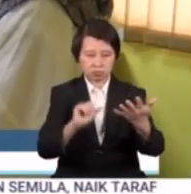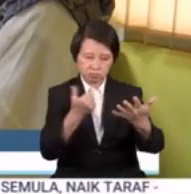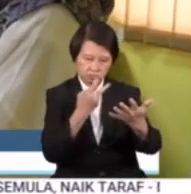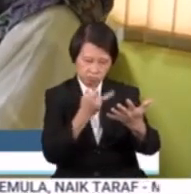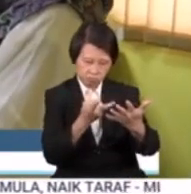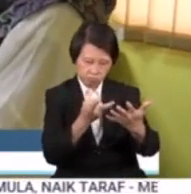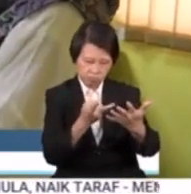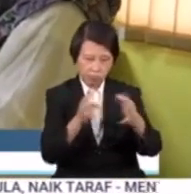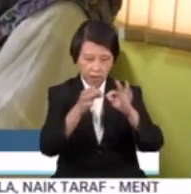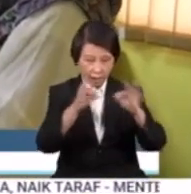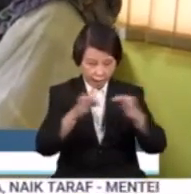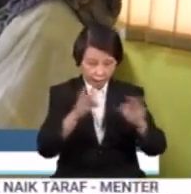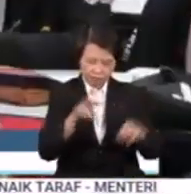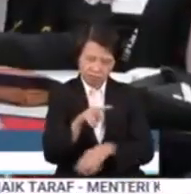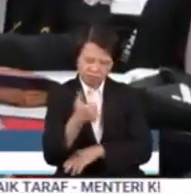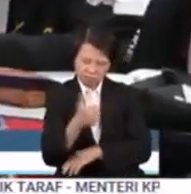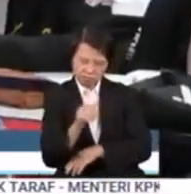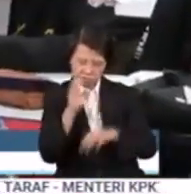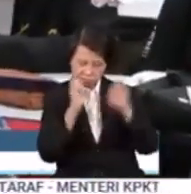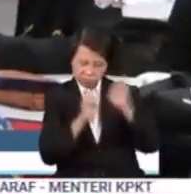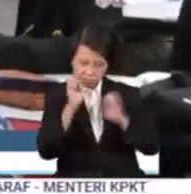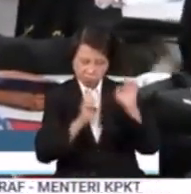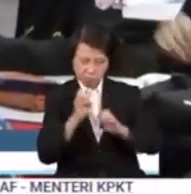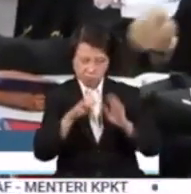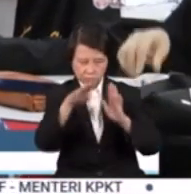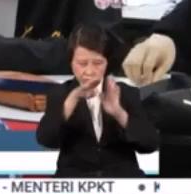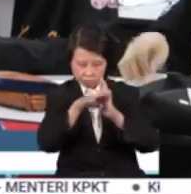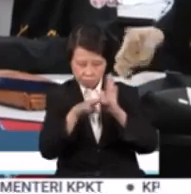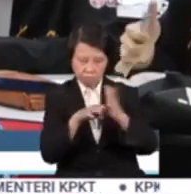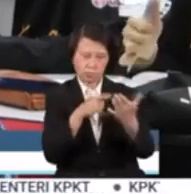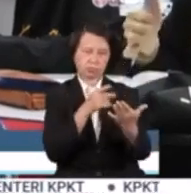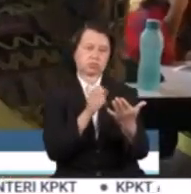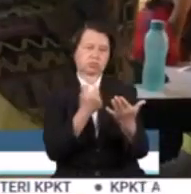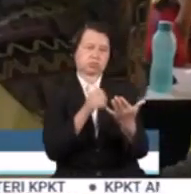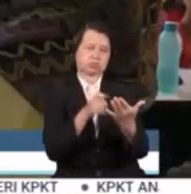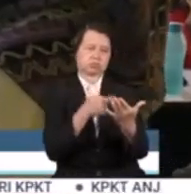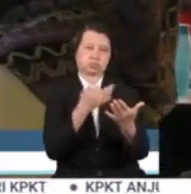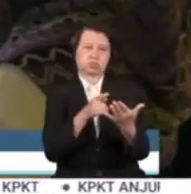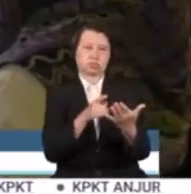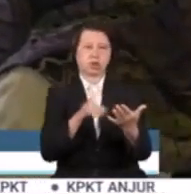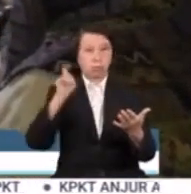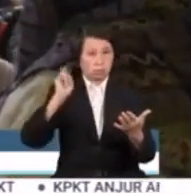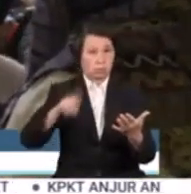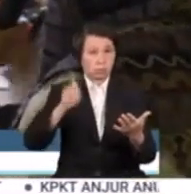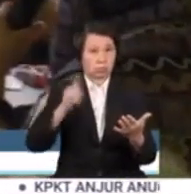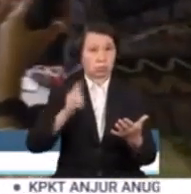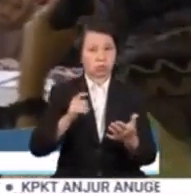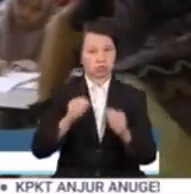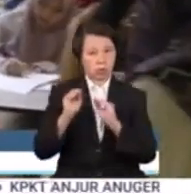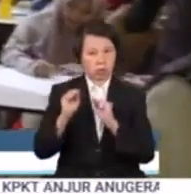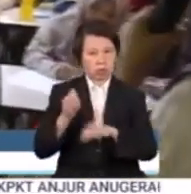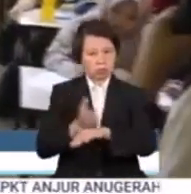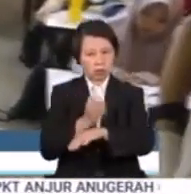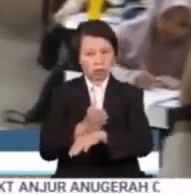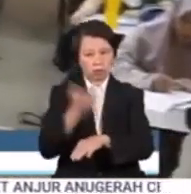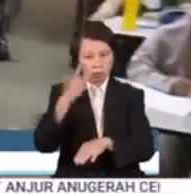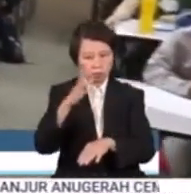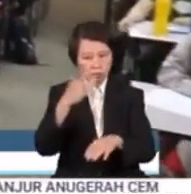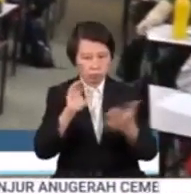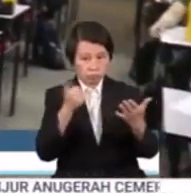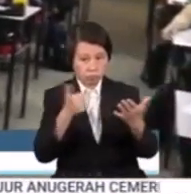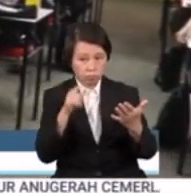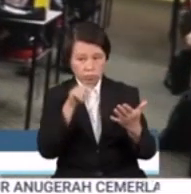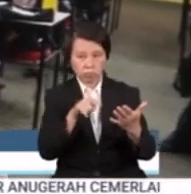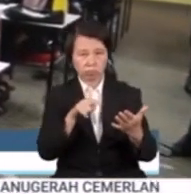menilai, evaluate konten media itu sendiri, saya rasa masih perlu diperkasa. I think it goes back to